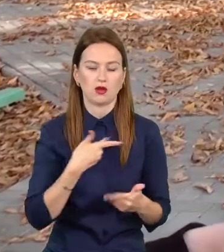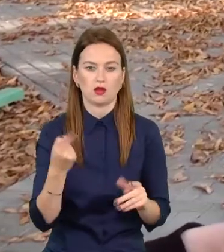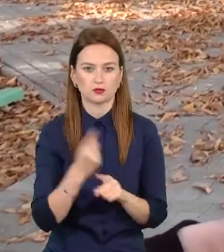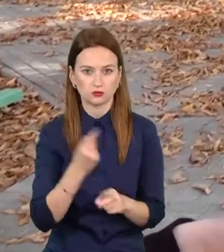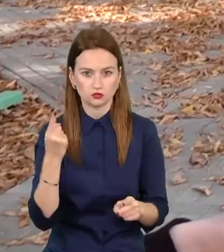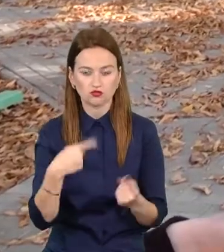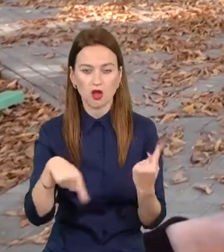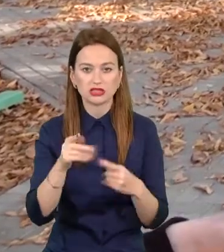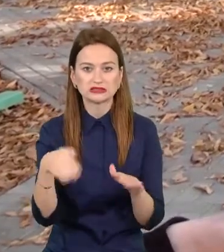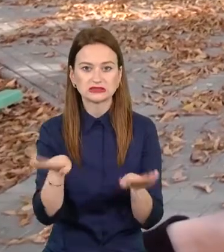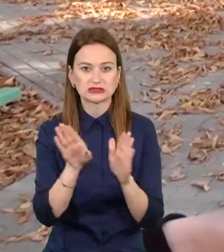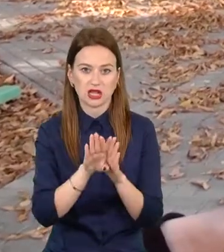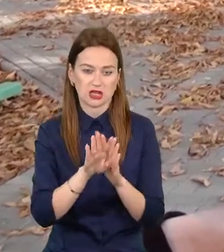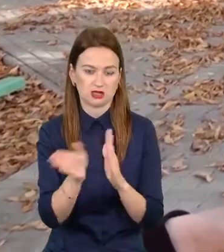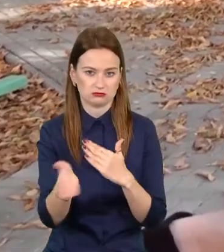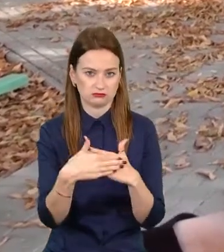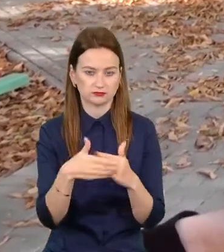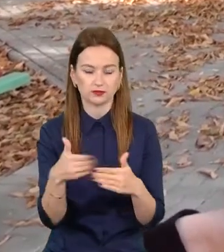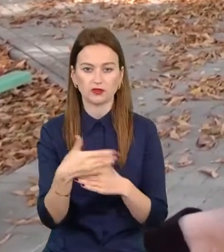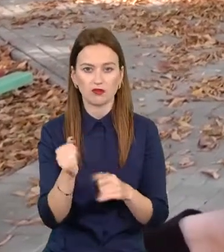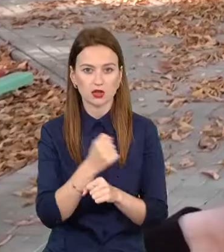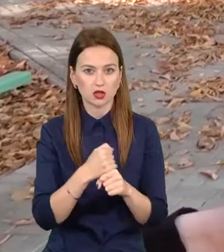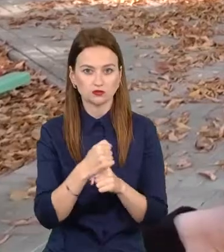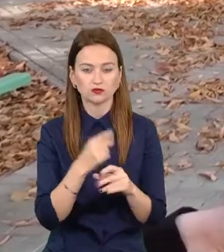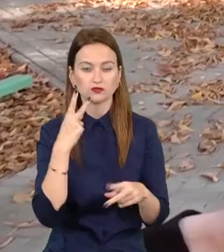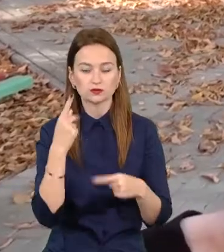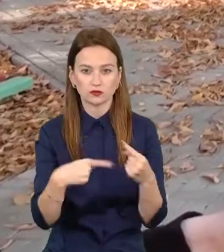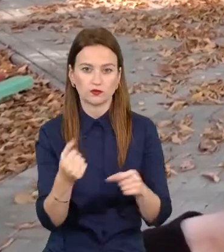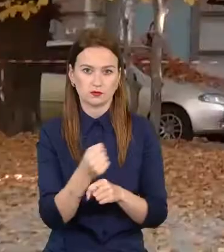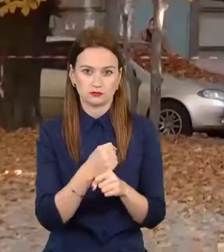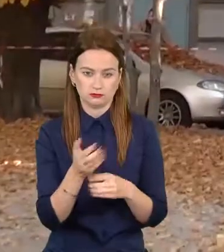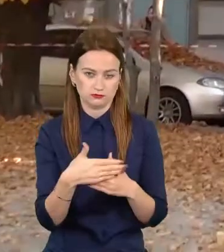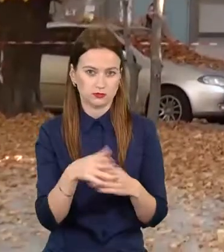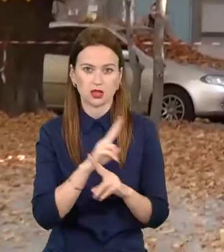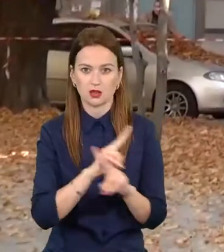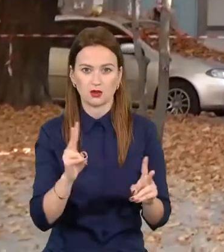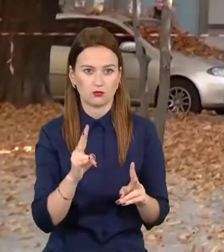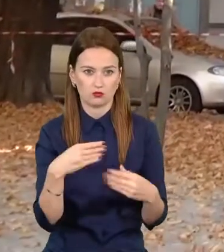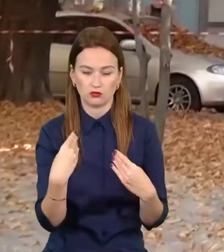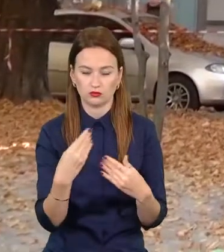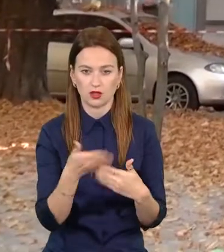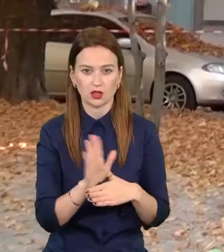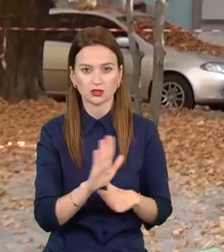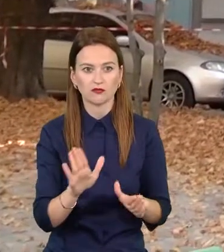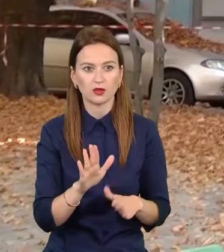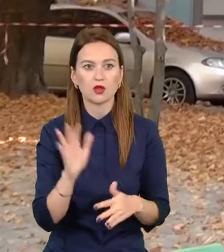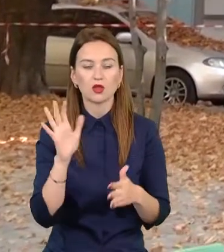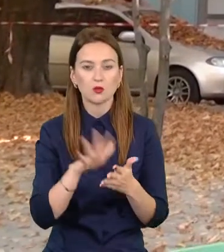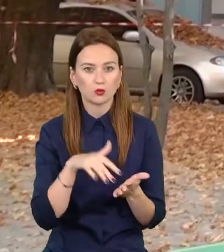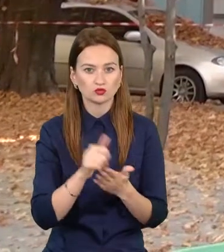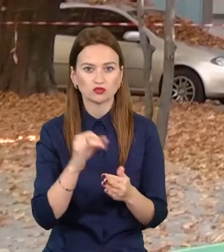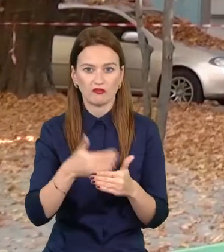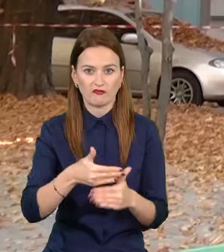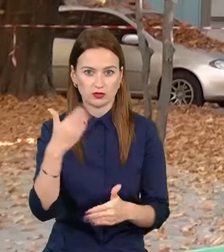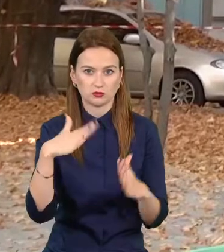запрещено. Они закрыли вот коричневую дверь, она все время закрыта, и они никому не открывают. Пошкоджено через ремонтні роботи і фасад будинку.